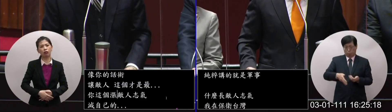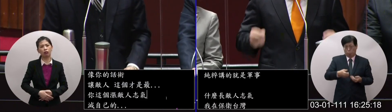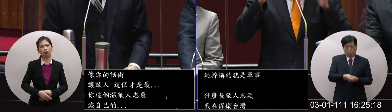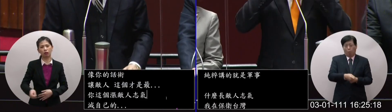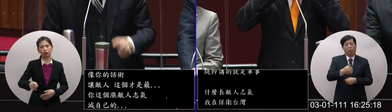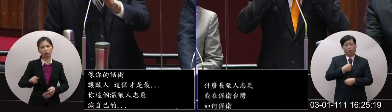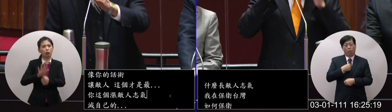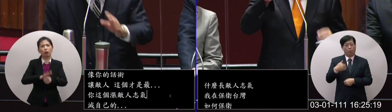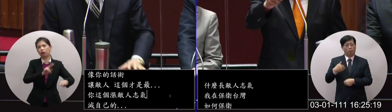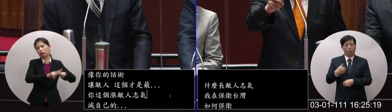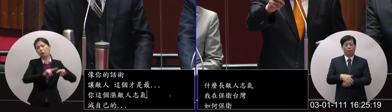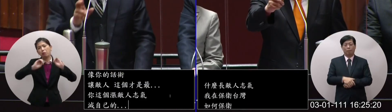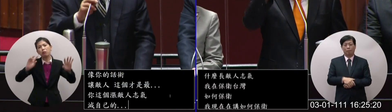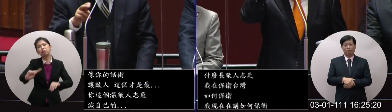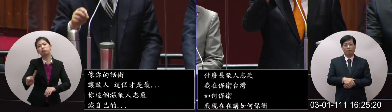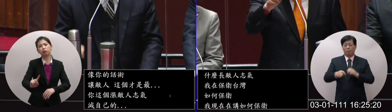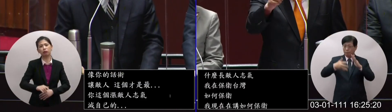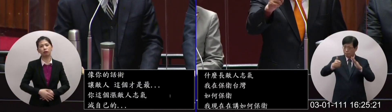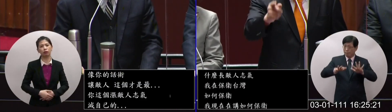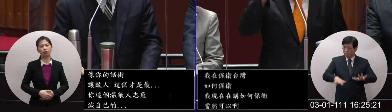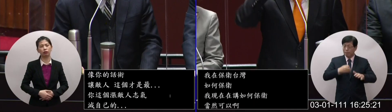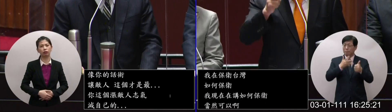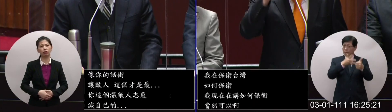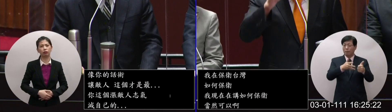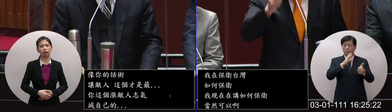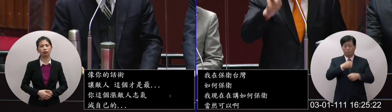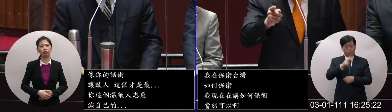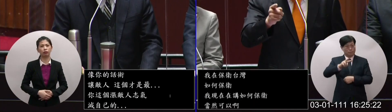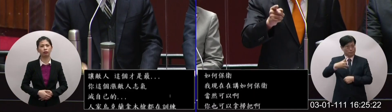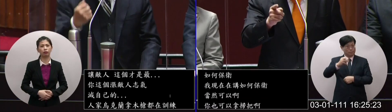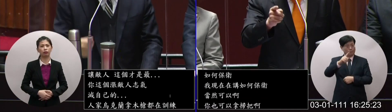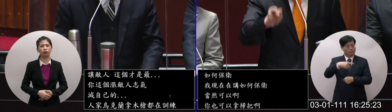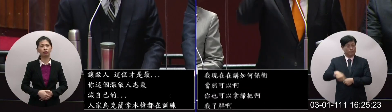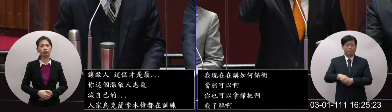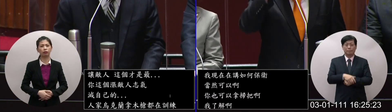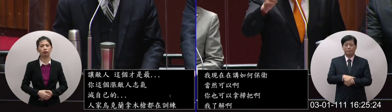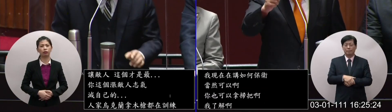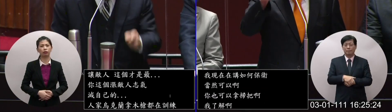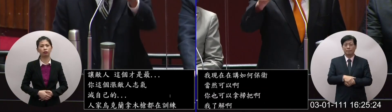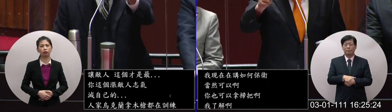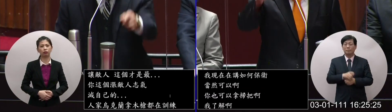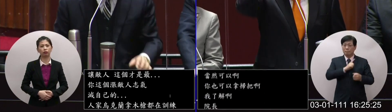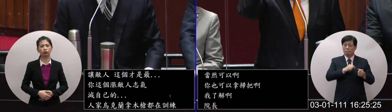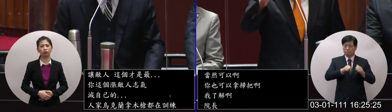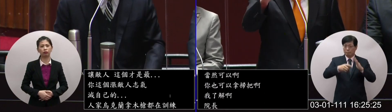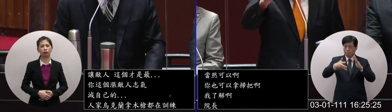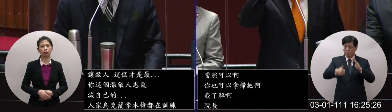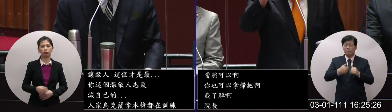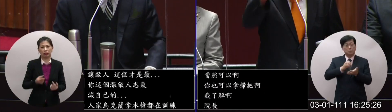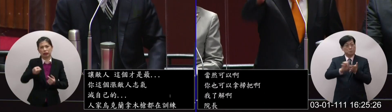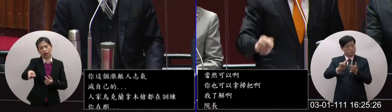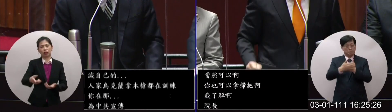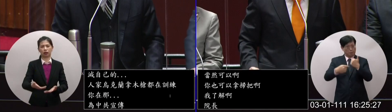共宣传。 院长，我们今天问的是2300万人， 当然， 院长 哪像你这个样子？ 要怎